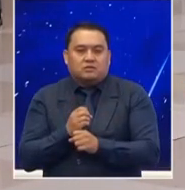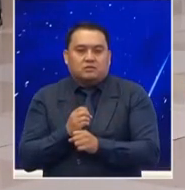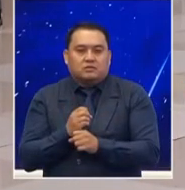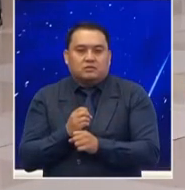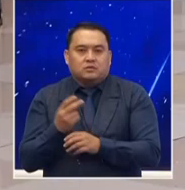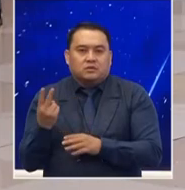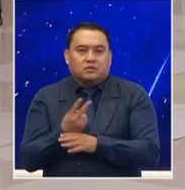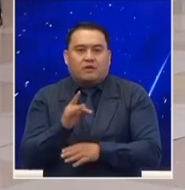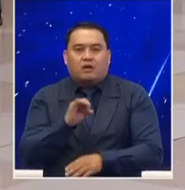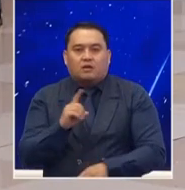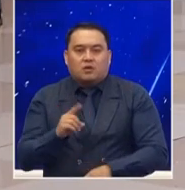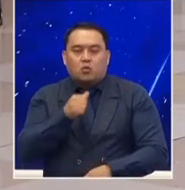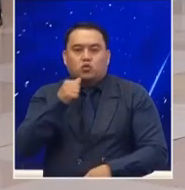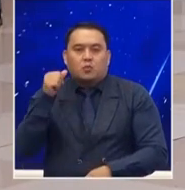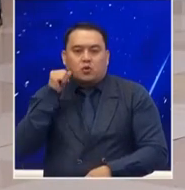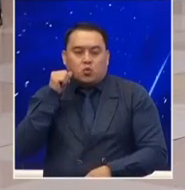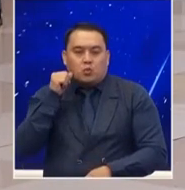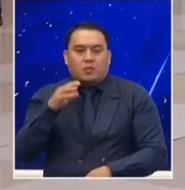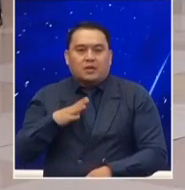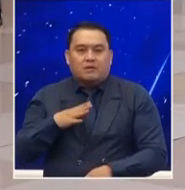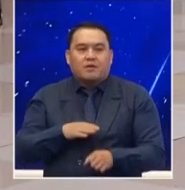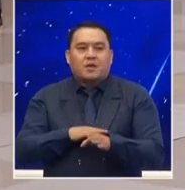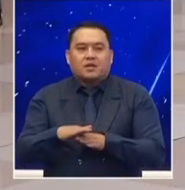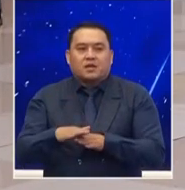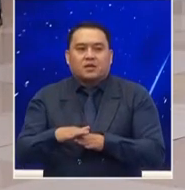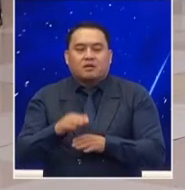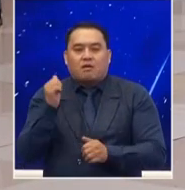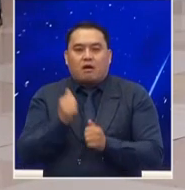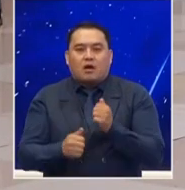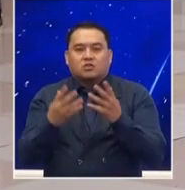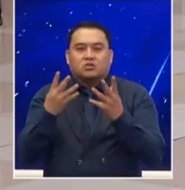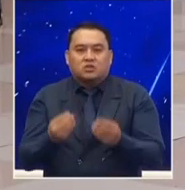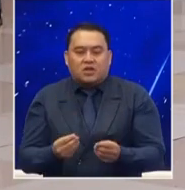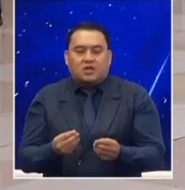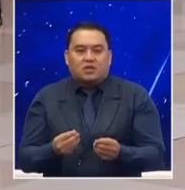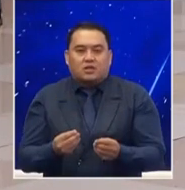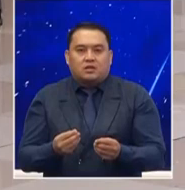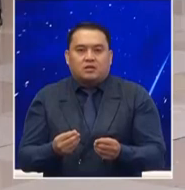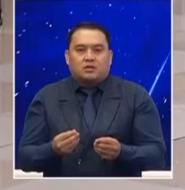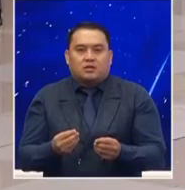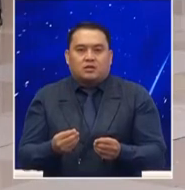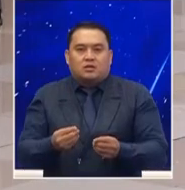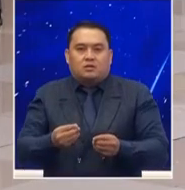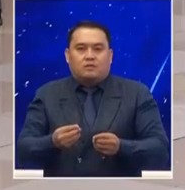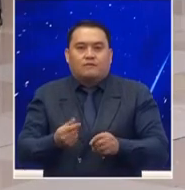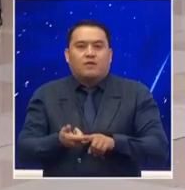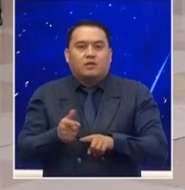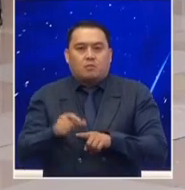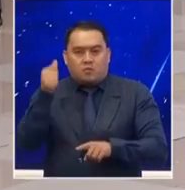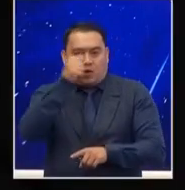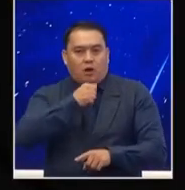уменьшилось два раза. В прошлом году они осуществляли рейс каждый день, ежедневные рейсы были. В этом